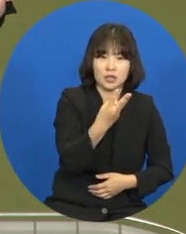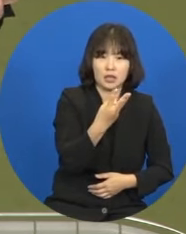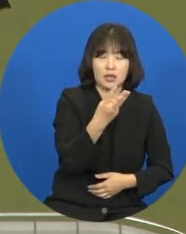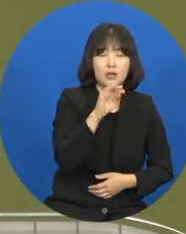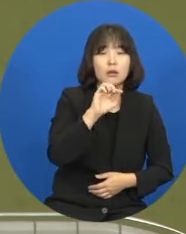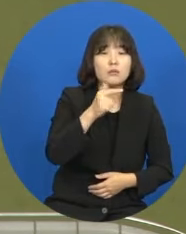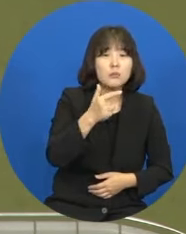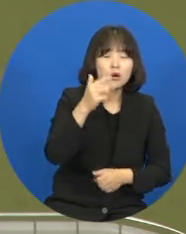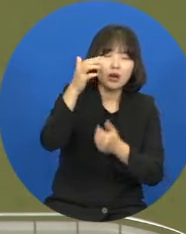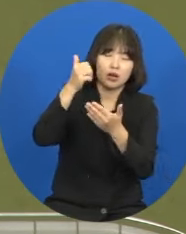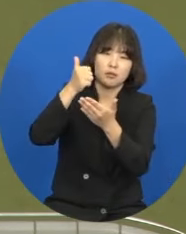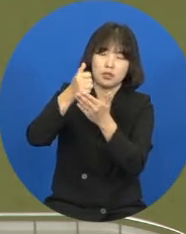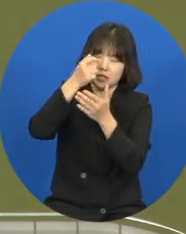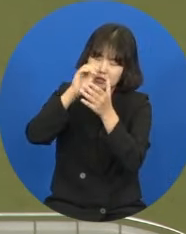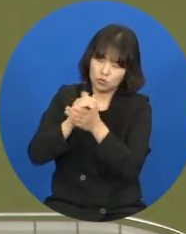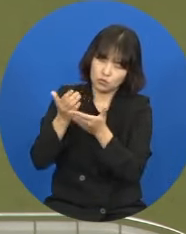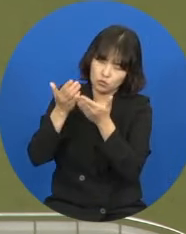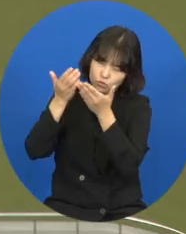기도함으로써